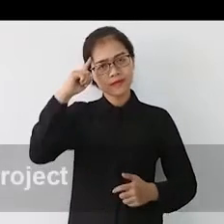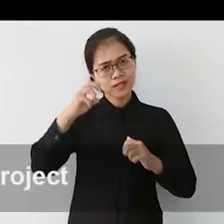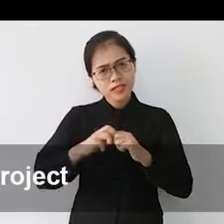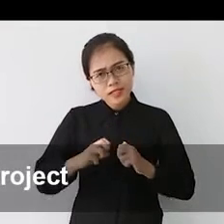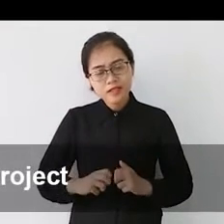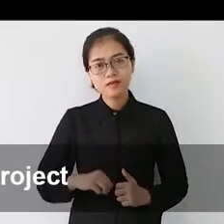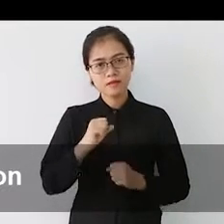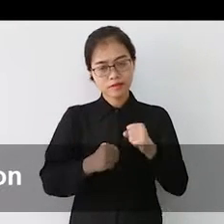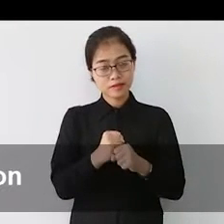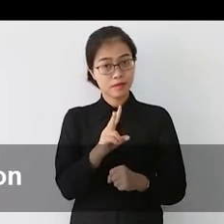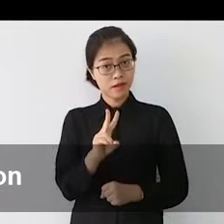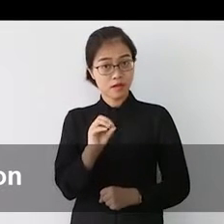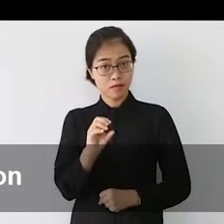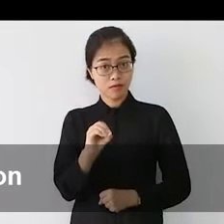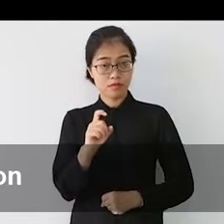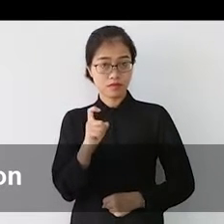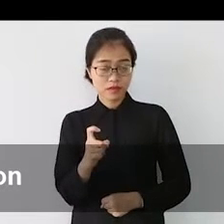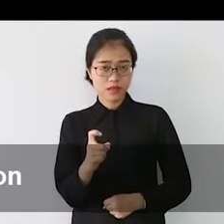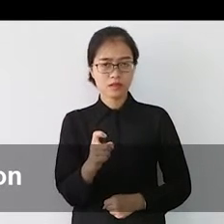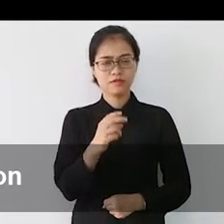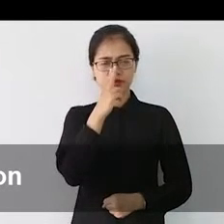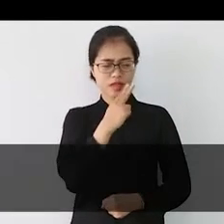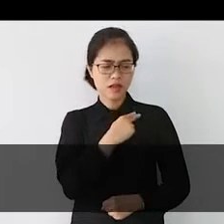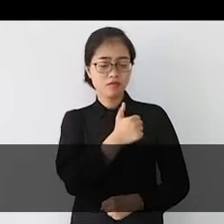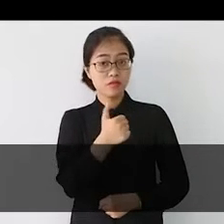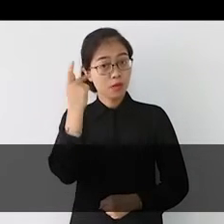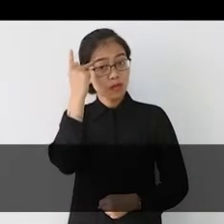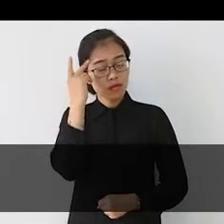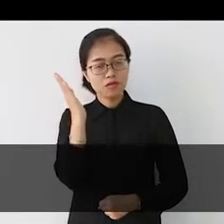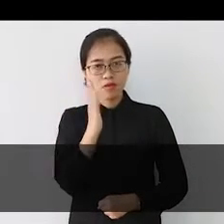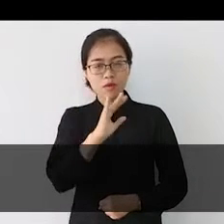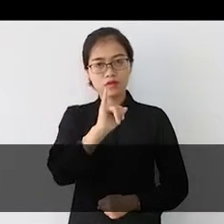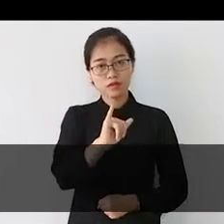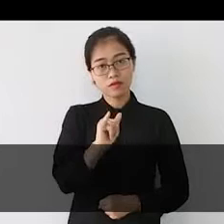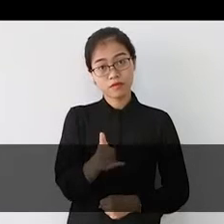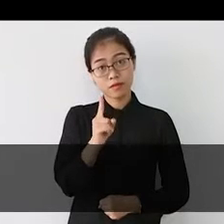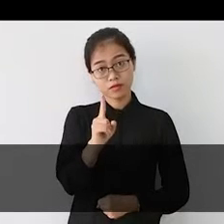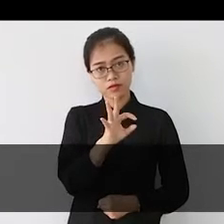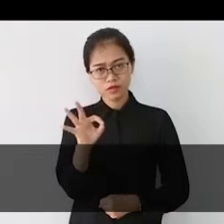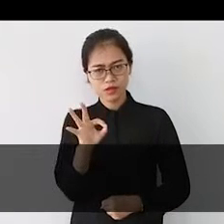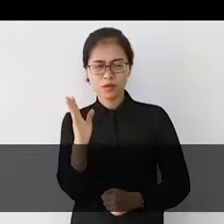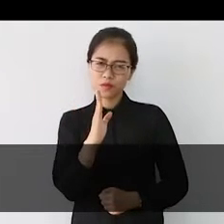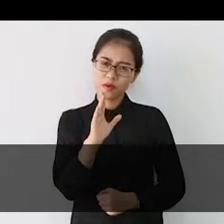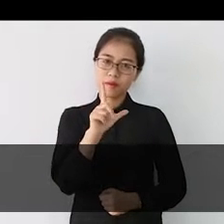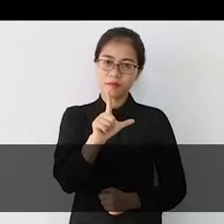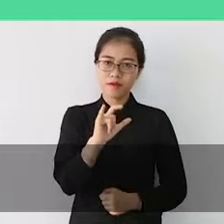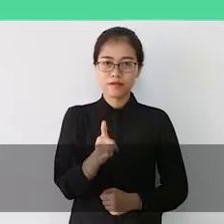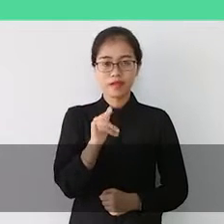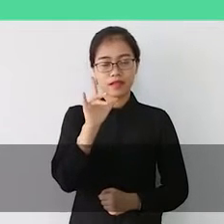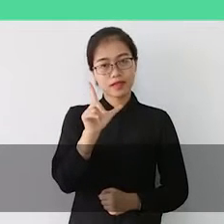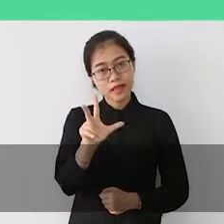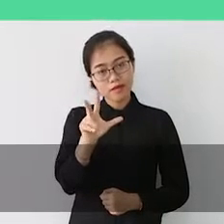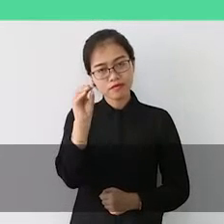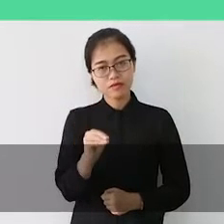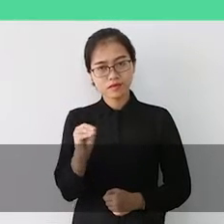Theo thống kê của cuộc điều tra dân số và nhà ở năm 2009, Việt Nam có 6,1 triệu người khuyết tật, chiếm 7,8% dân số. Chỉ